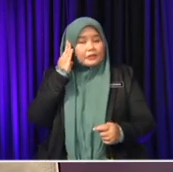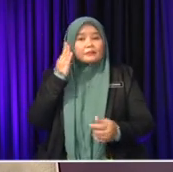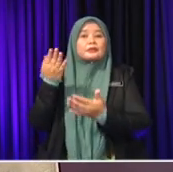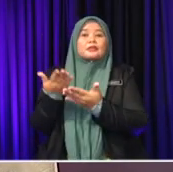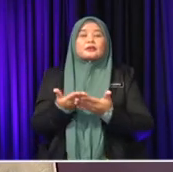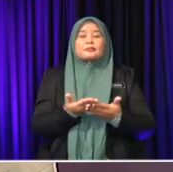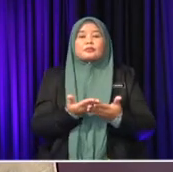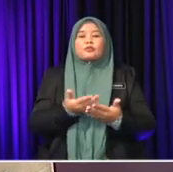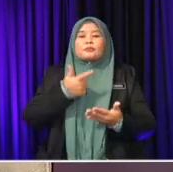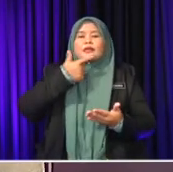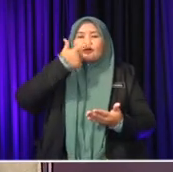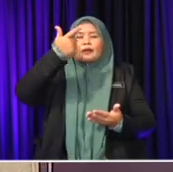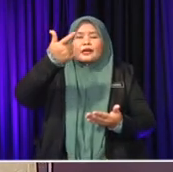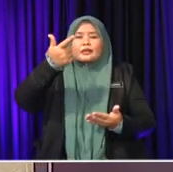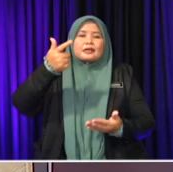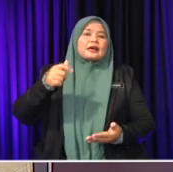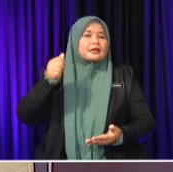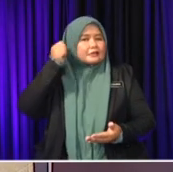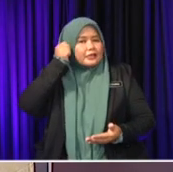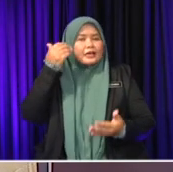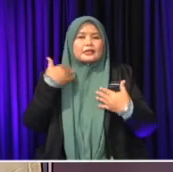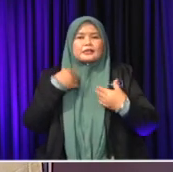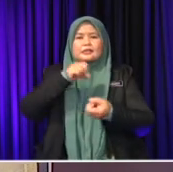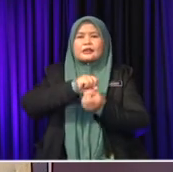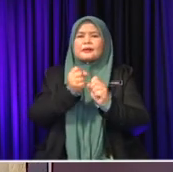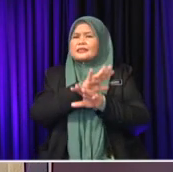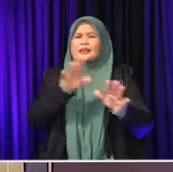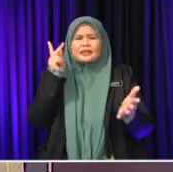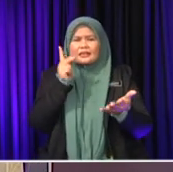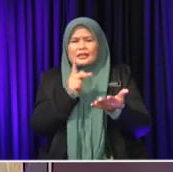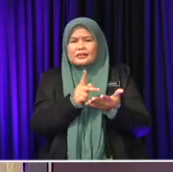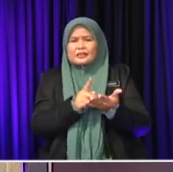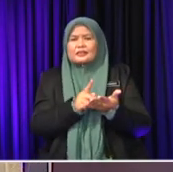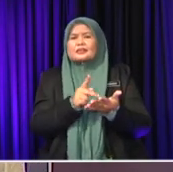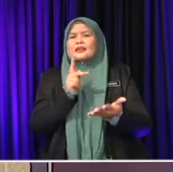melakukan adzan kemudian adil sahabat yang tak kenal sobat